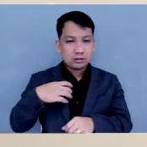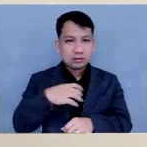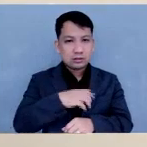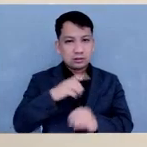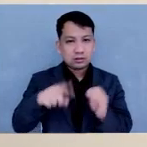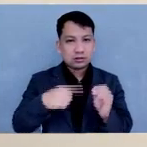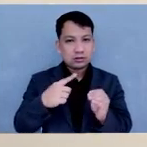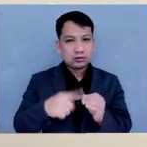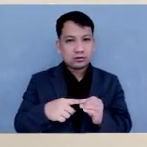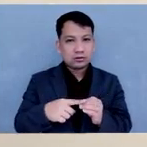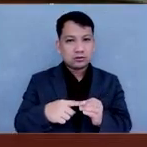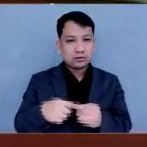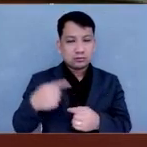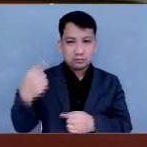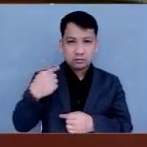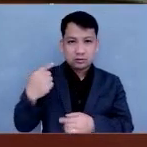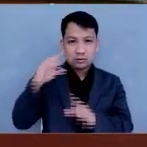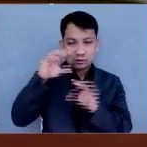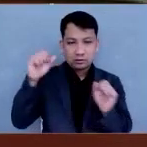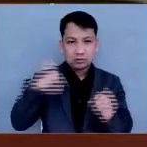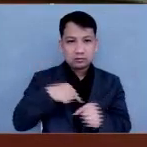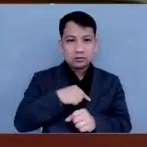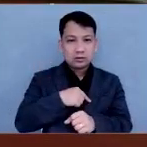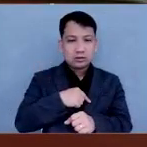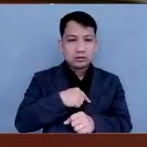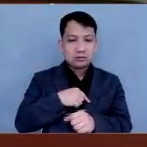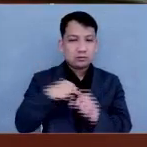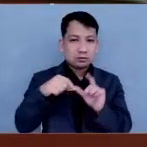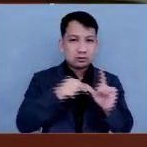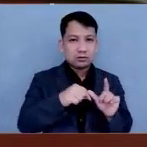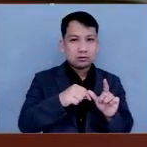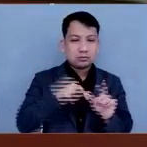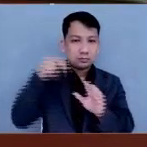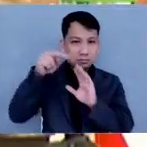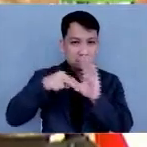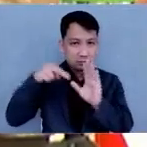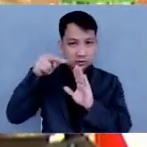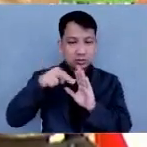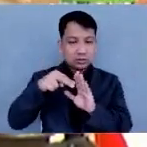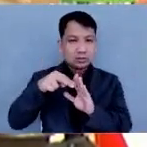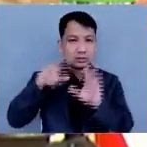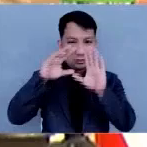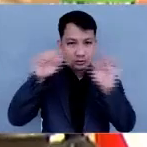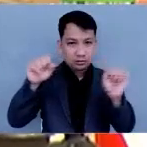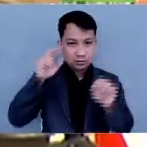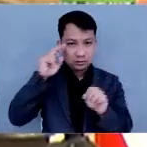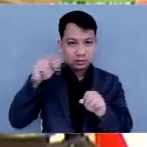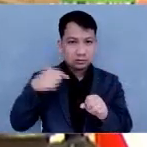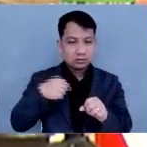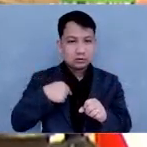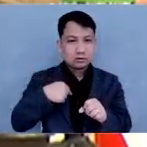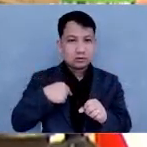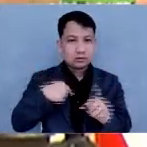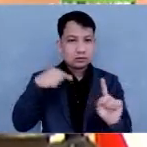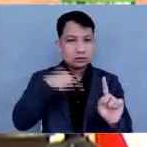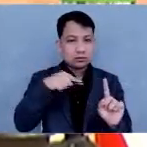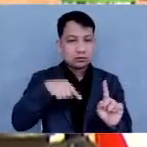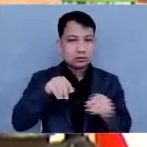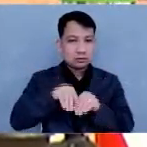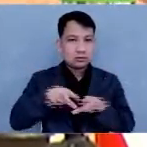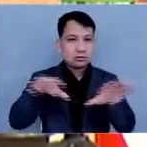Roque, pinag-iinitan siya ng kamera dahil sa isa umunong video ni Pangulong Bongbong Marcos na siya raw ang pinagbibintangan